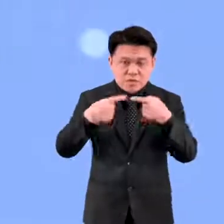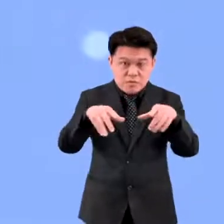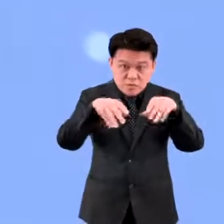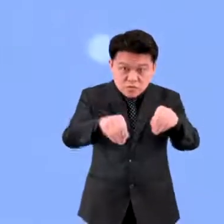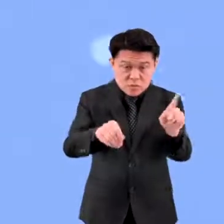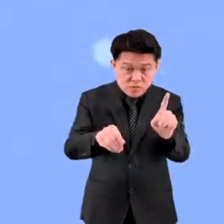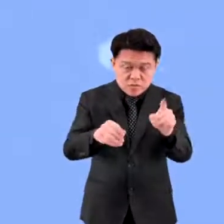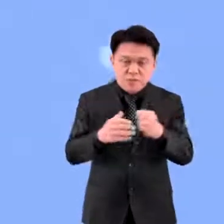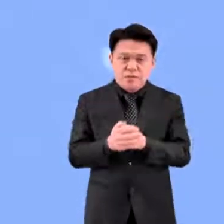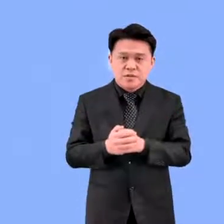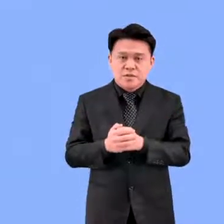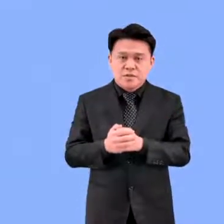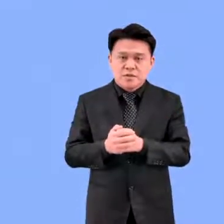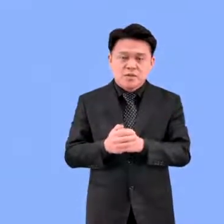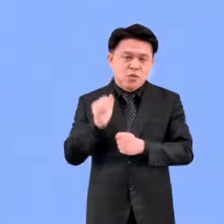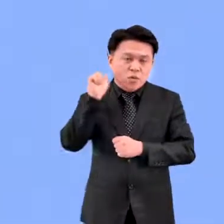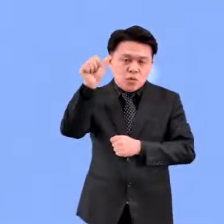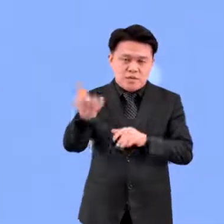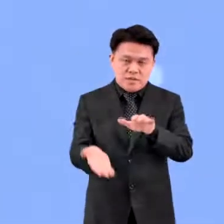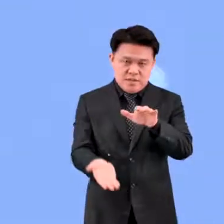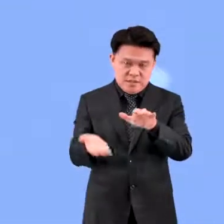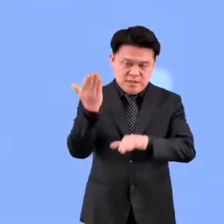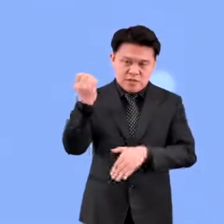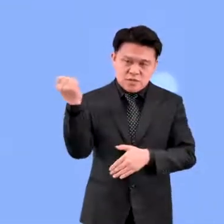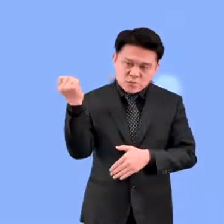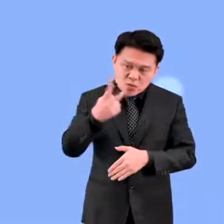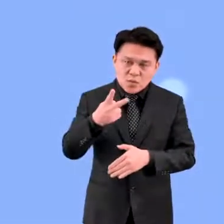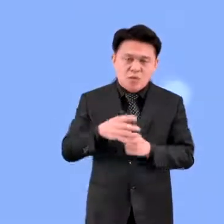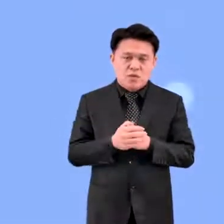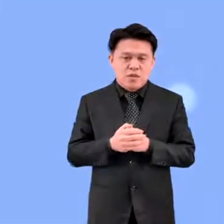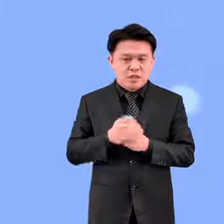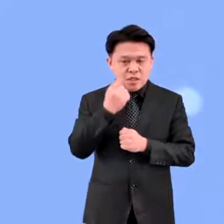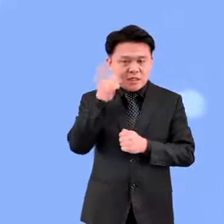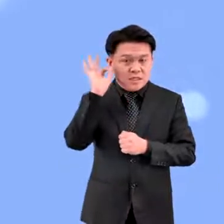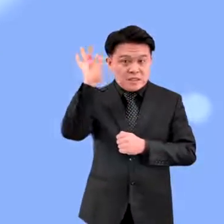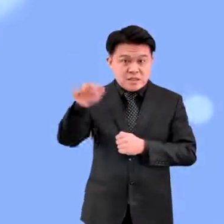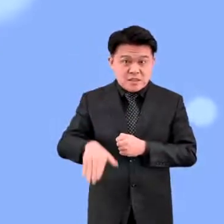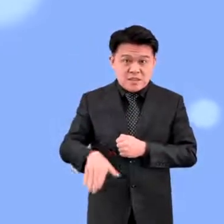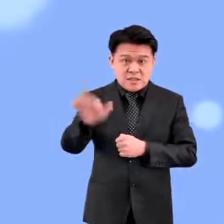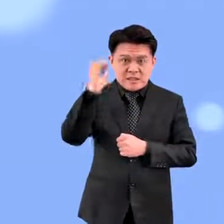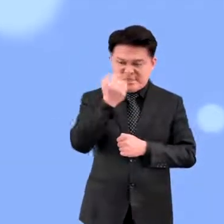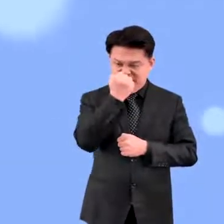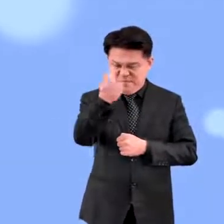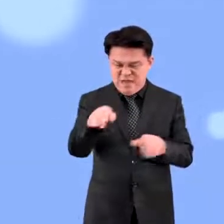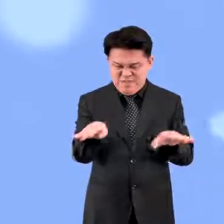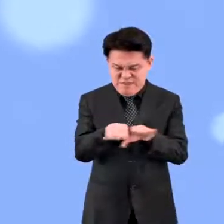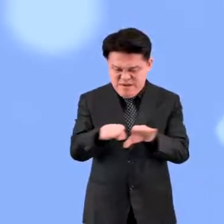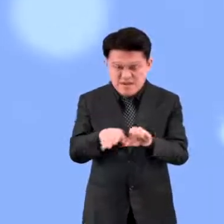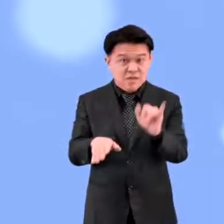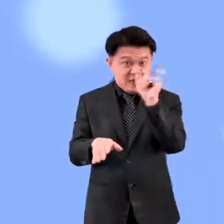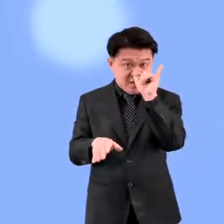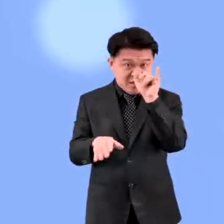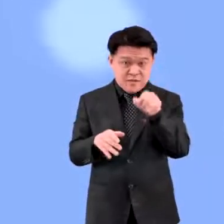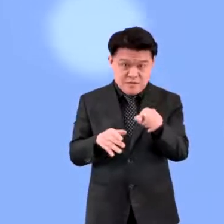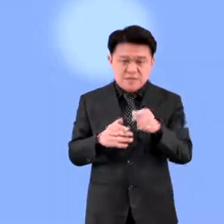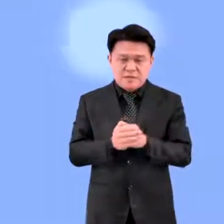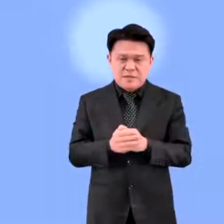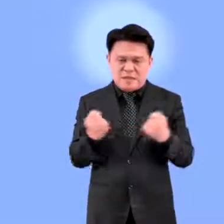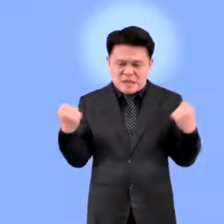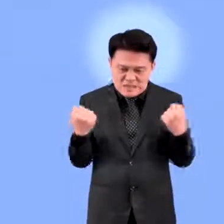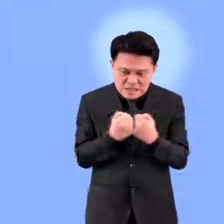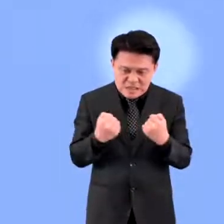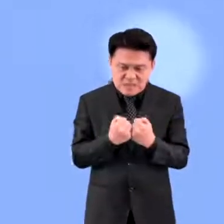징계위원회를 통한 참여 중단은 연속 5일 이상 또는 월 10일 이상 무단으로 결근한